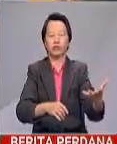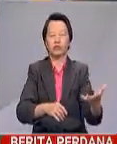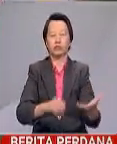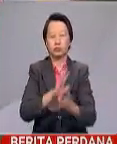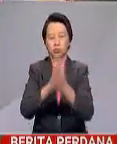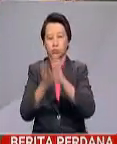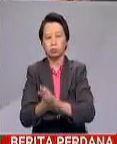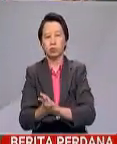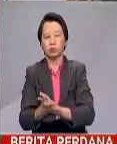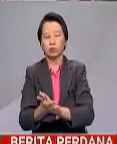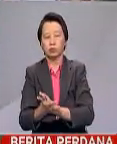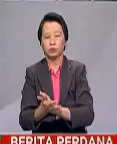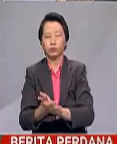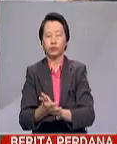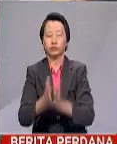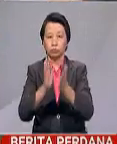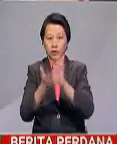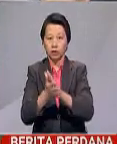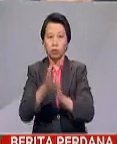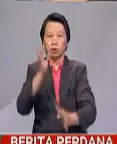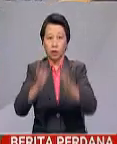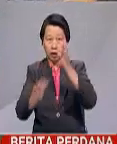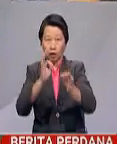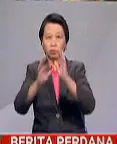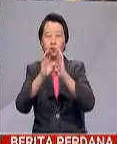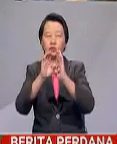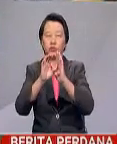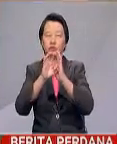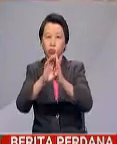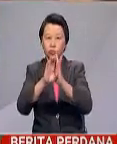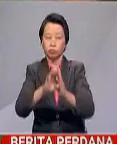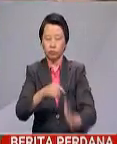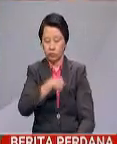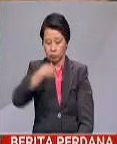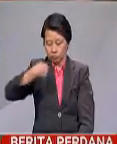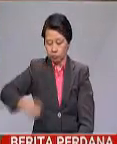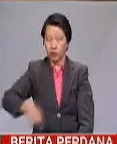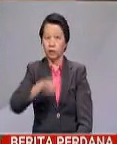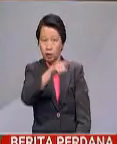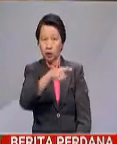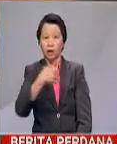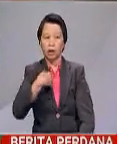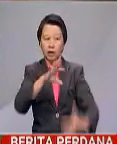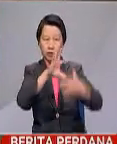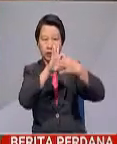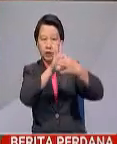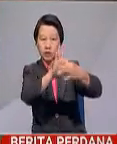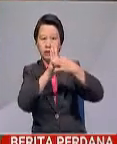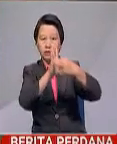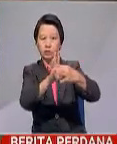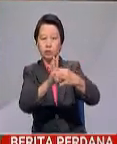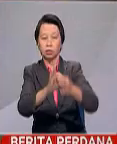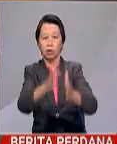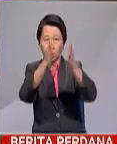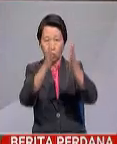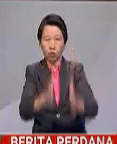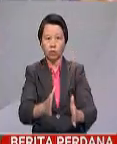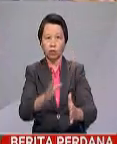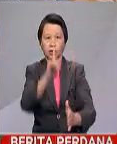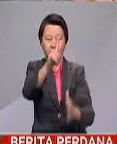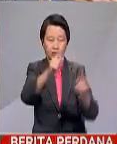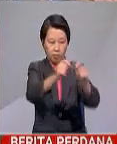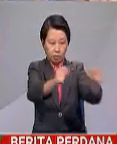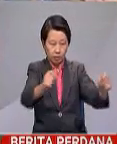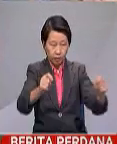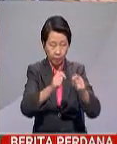So kalau negara China mempunyai kerjasama bawahnya orang di satu tempat